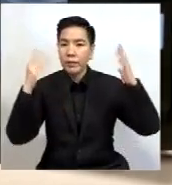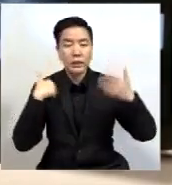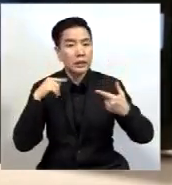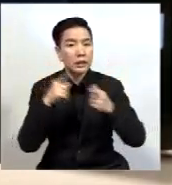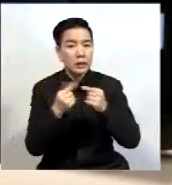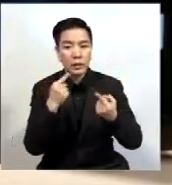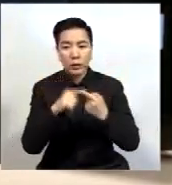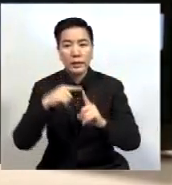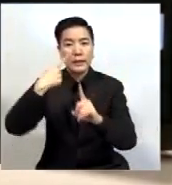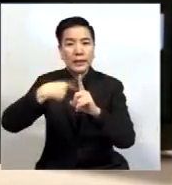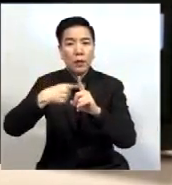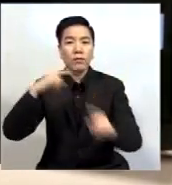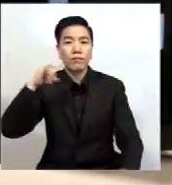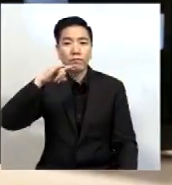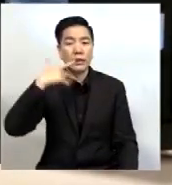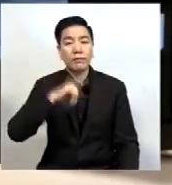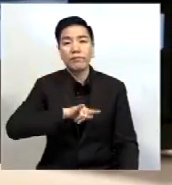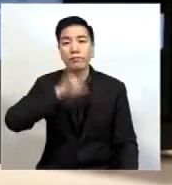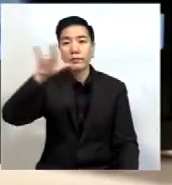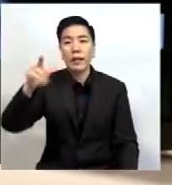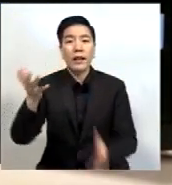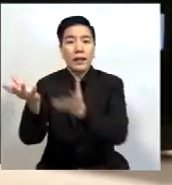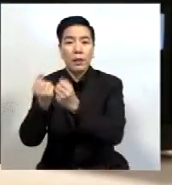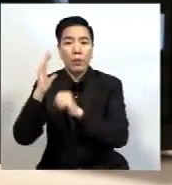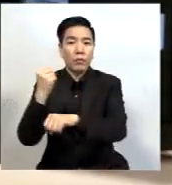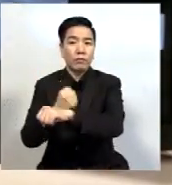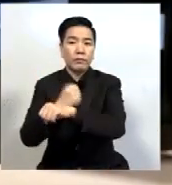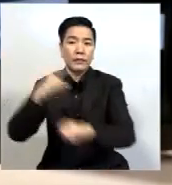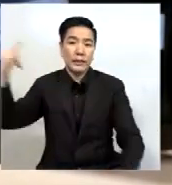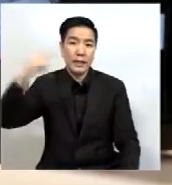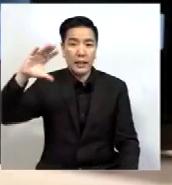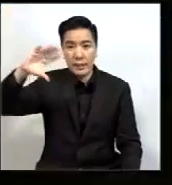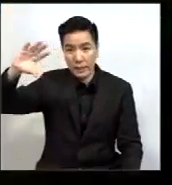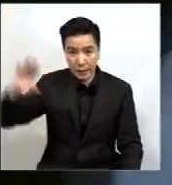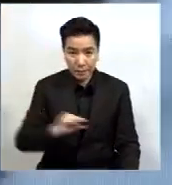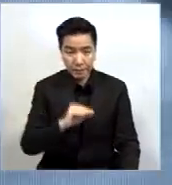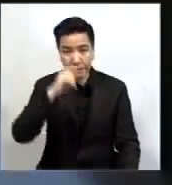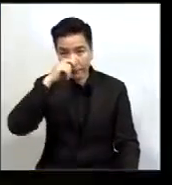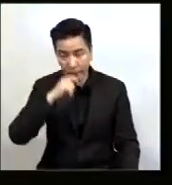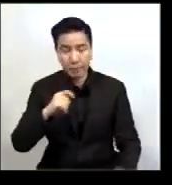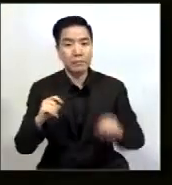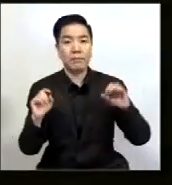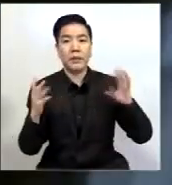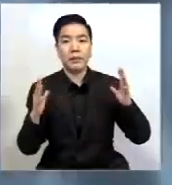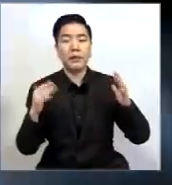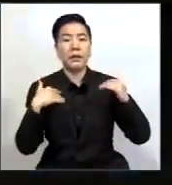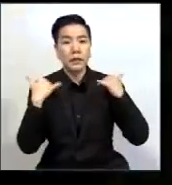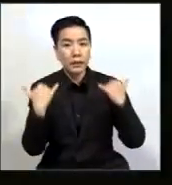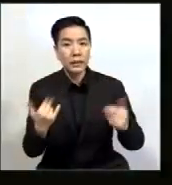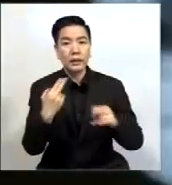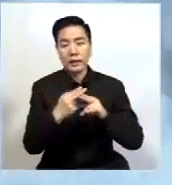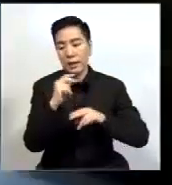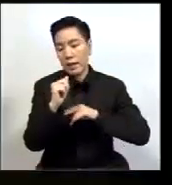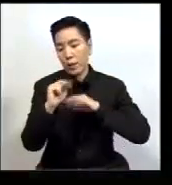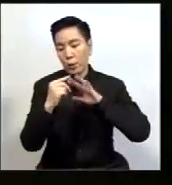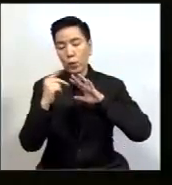รณีของการเช่าเหมาลำเครื่องบินเพื่อที่จะให้กลุ่มแรงงานนั้นเดินทางกลับมาประเทศไทยขณะที่พลเอกอ